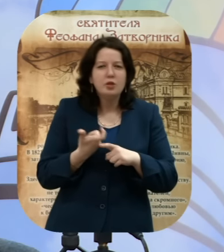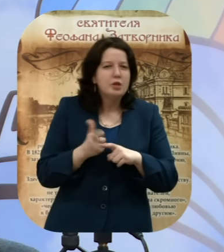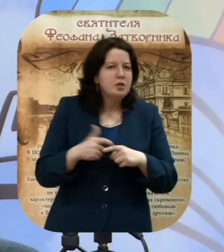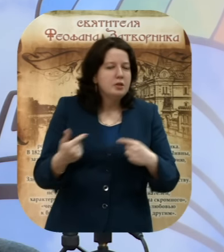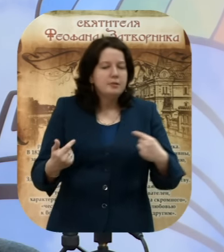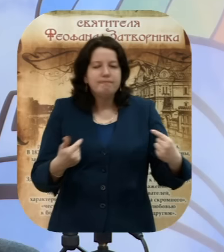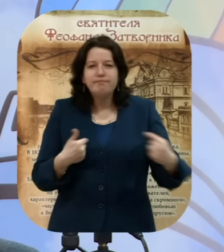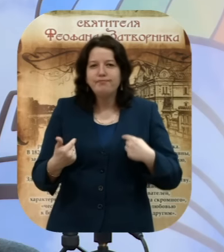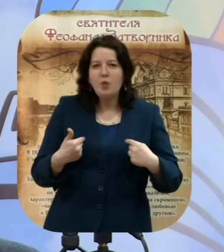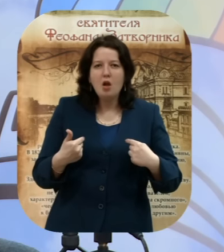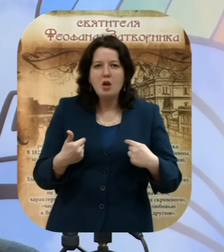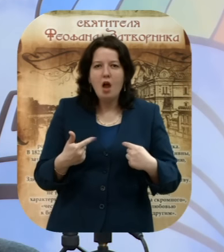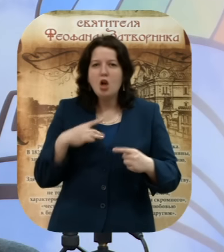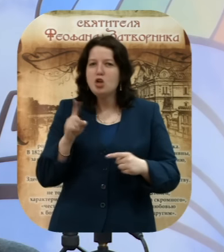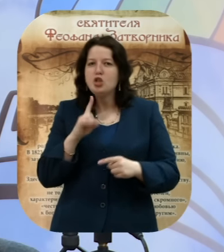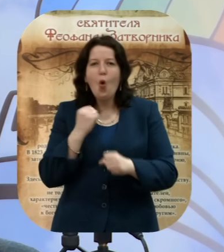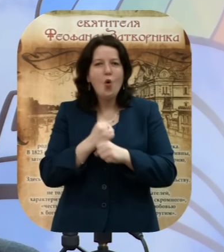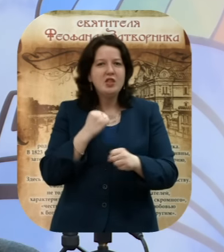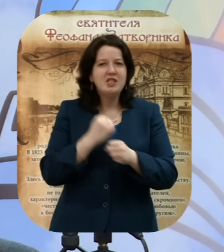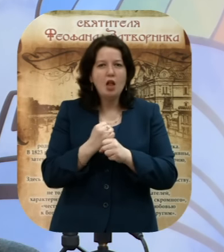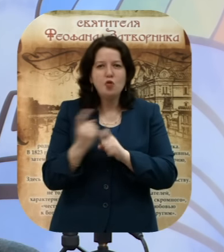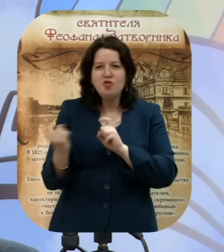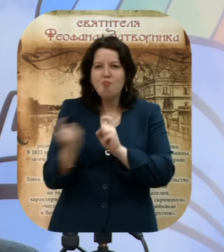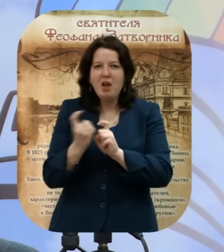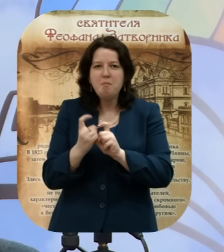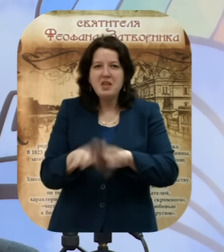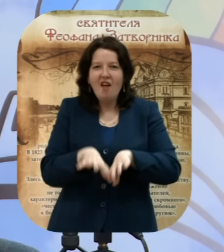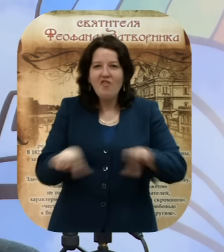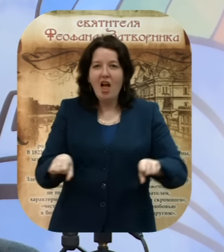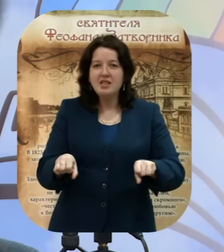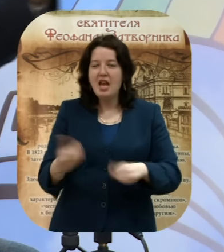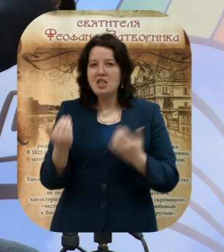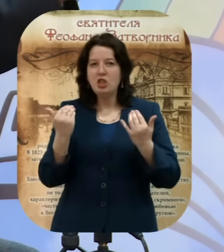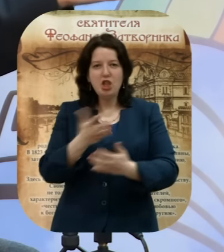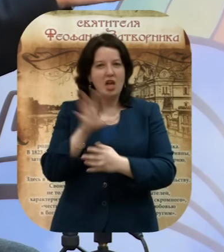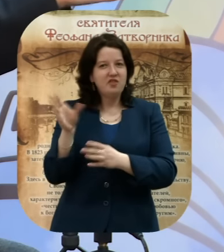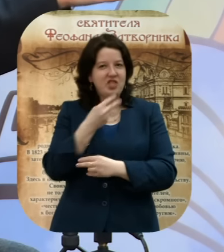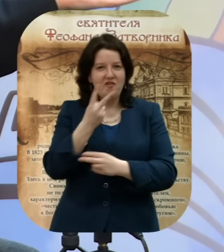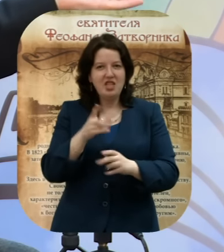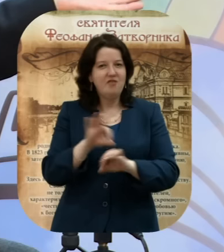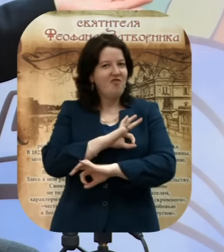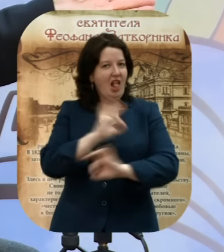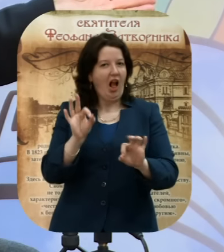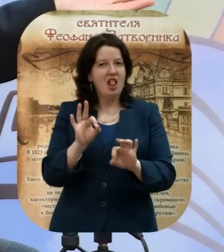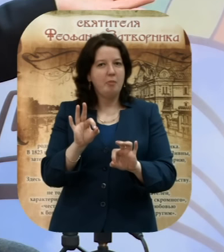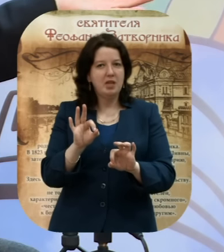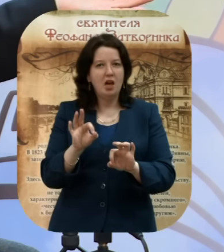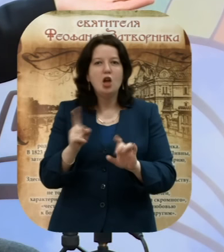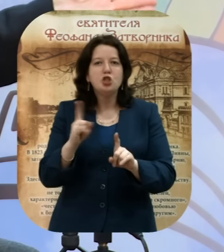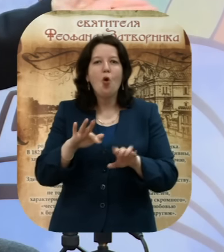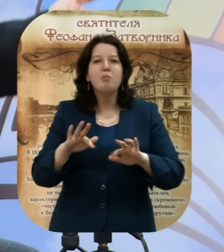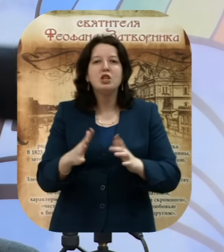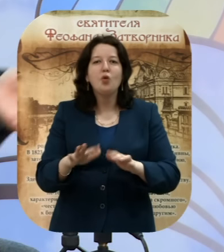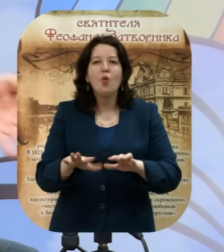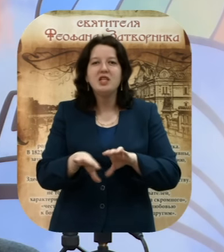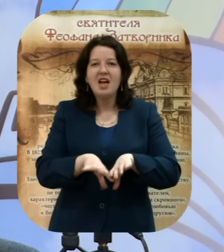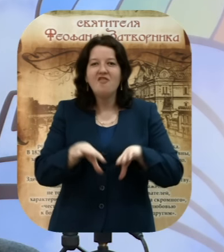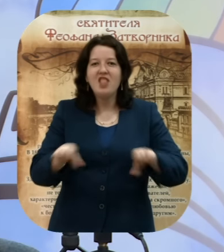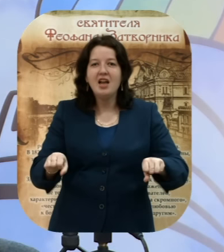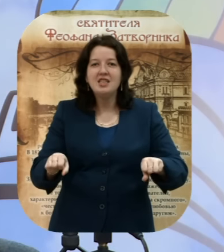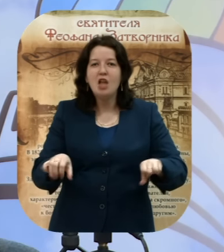Посмотрите, что делают в борьбе за власть. Сейчас мы это все видим великолепно. Любые выборы